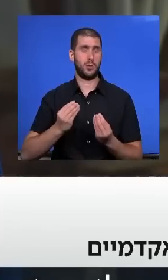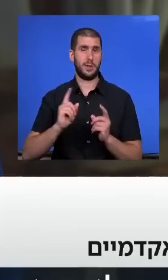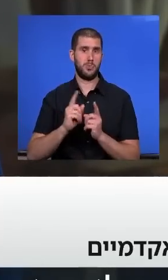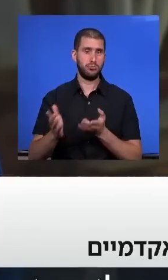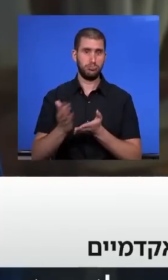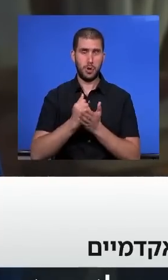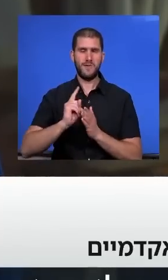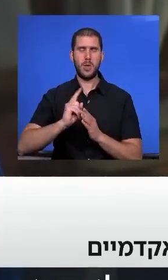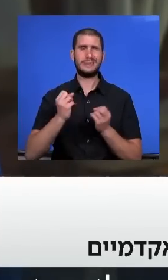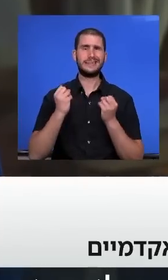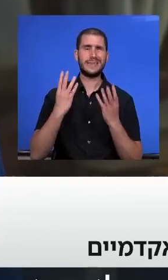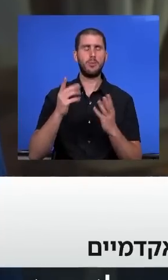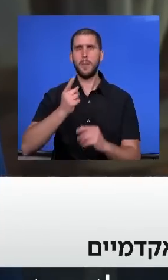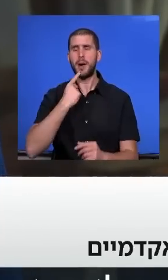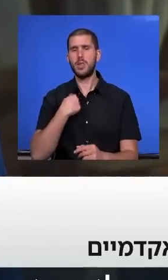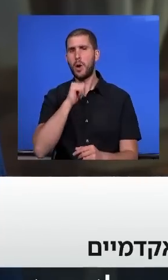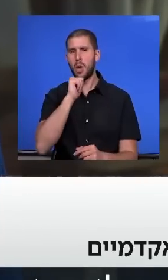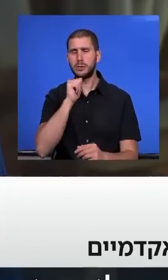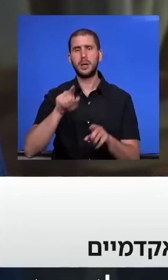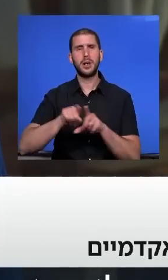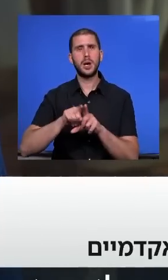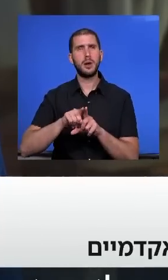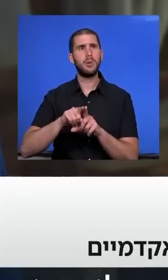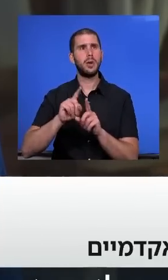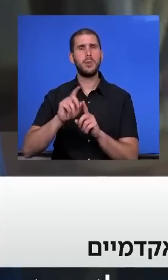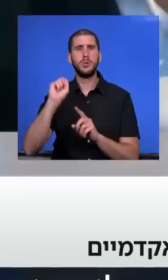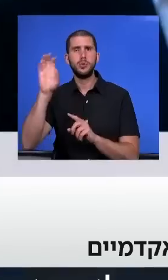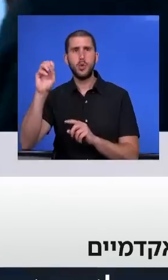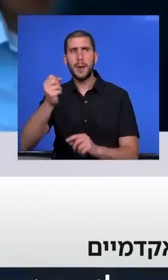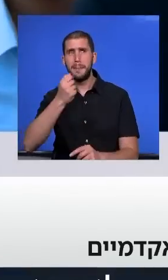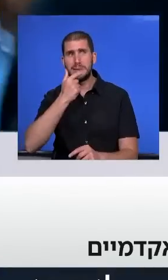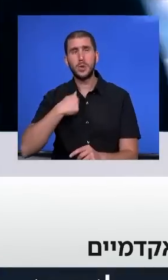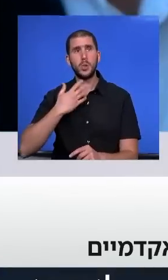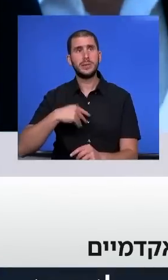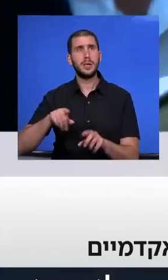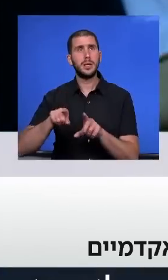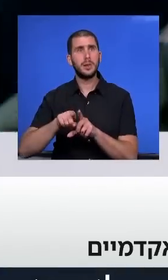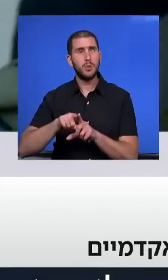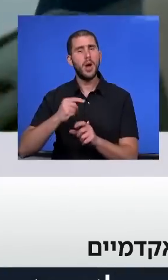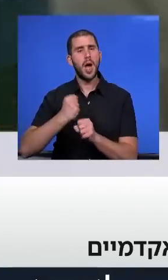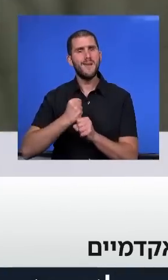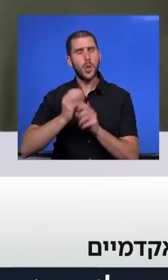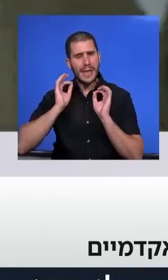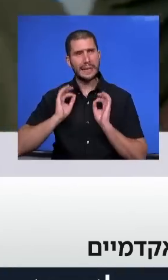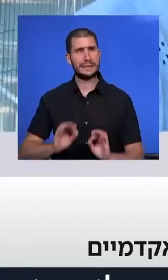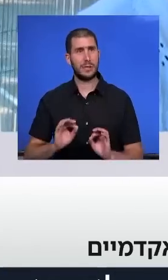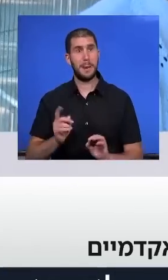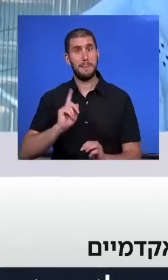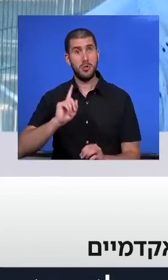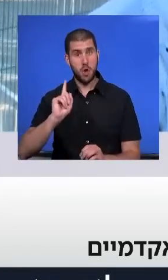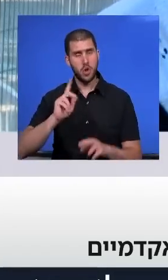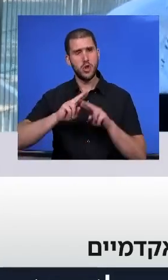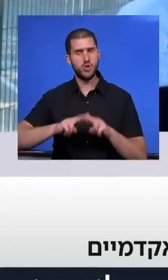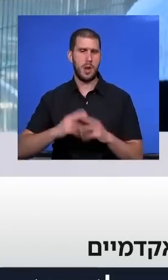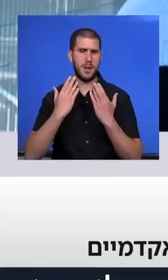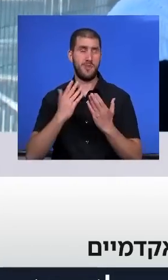לא סתם, הוא אומר, אני לא רוצה שילכו להיות משלוחי פיצה, אני רוצה שהם ילכו לעבודות רציניות, מי שלא, שישאר בישיבה,